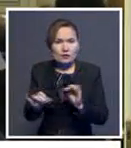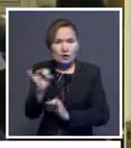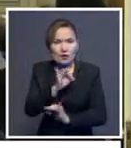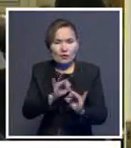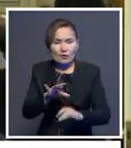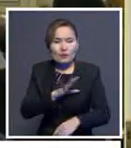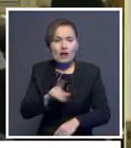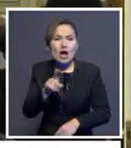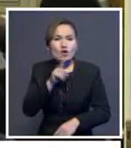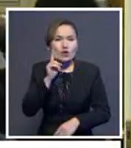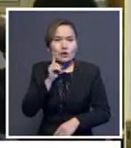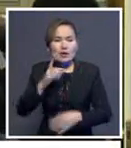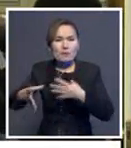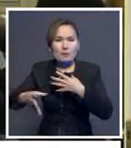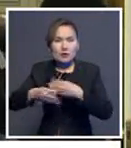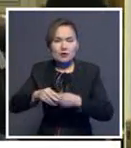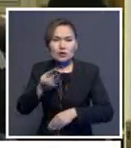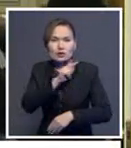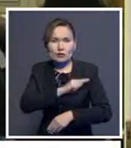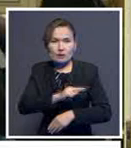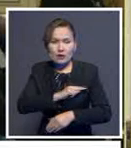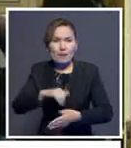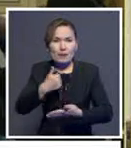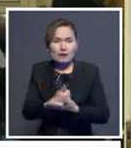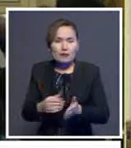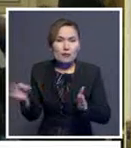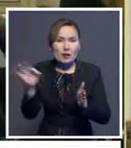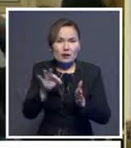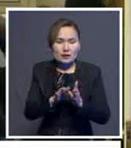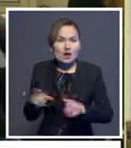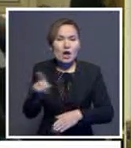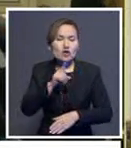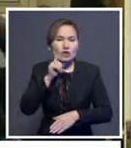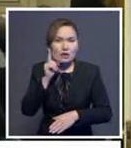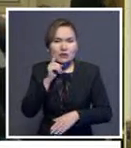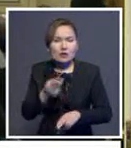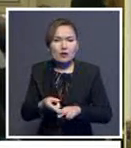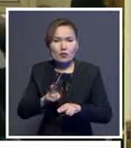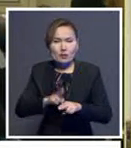Жастармен жұмыс істеуді өзіміздің басымдықтардың бірі ретінде қойып отырмыз. Жастар деген